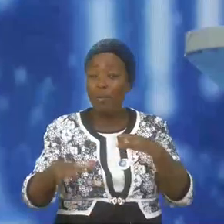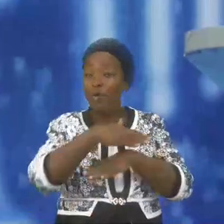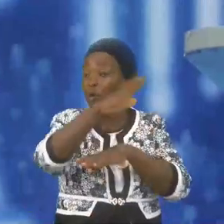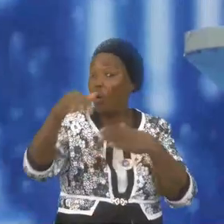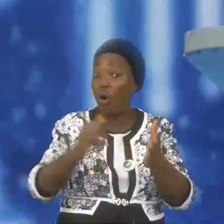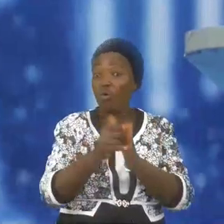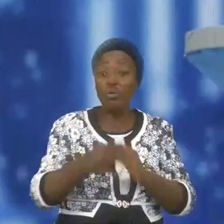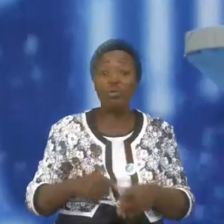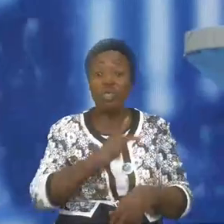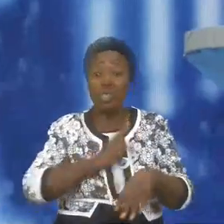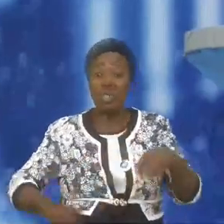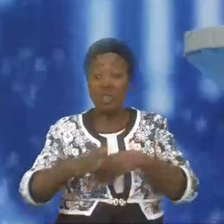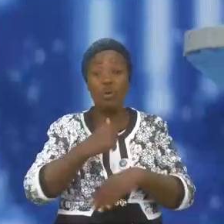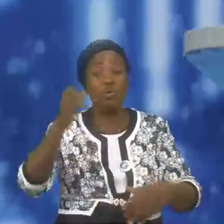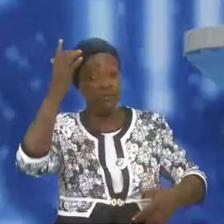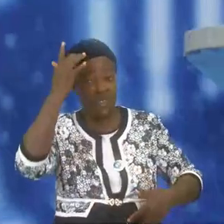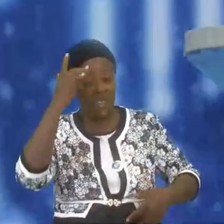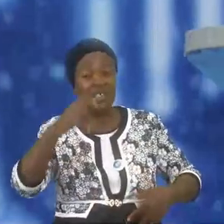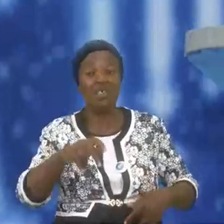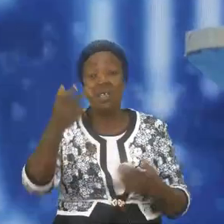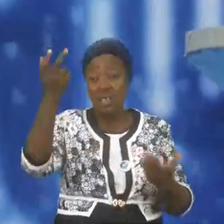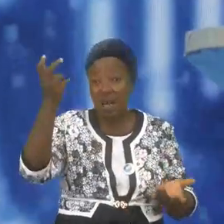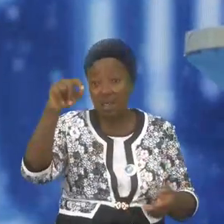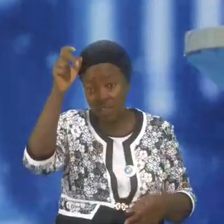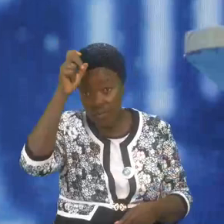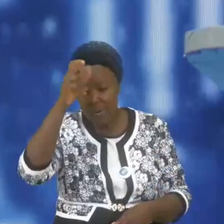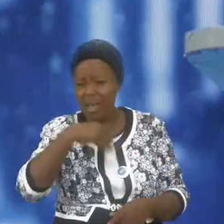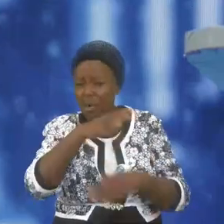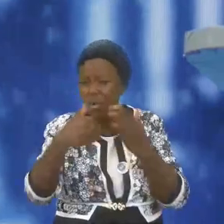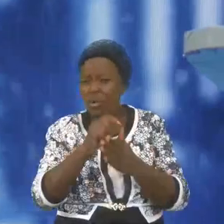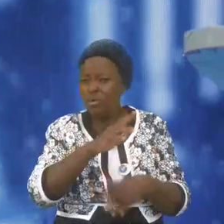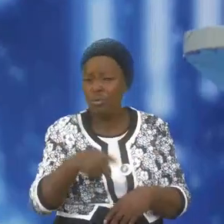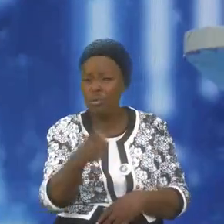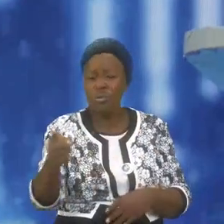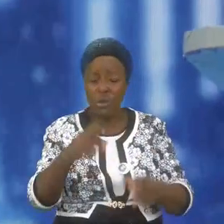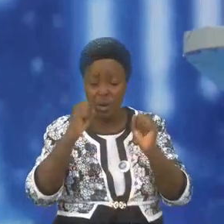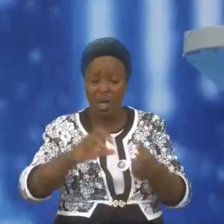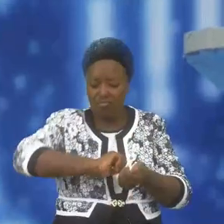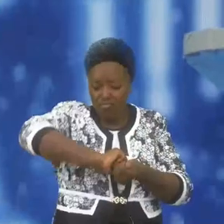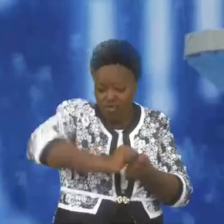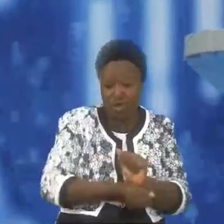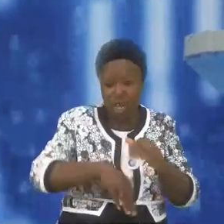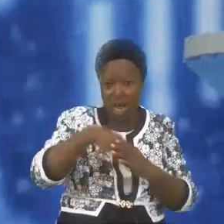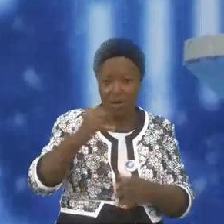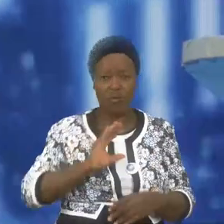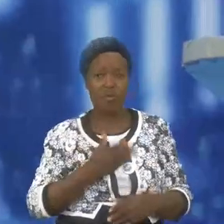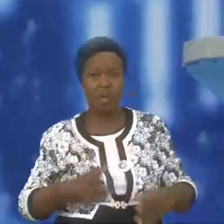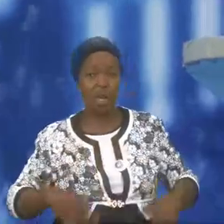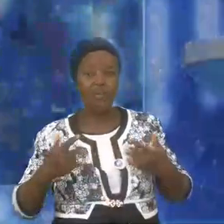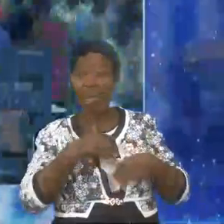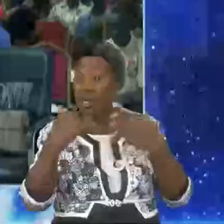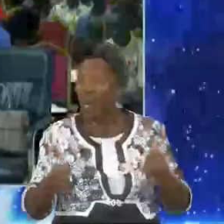Ces empires et ces puissances sont anéanties de nos vies maintenant. Et maintenant, le